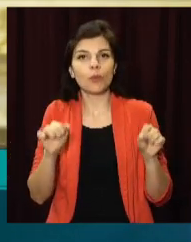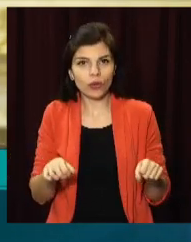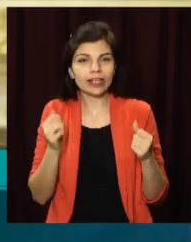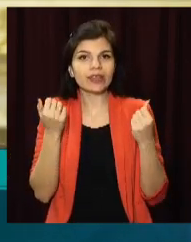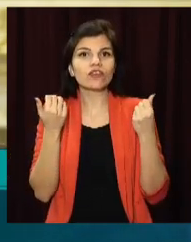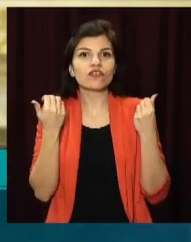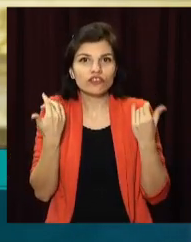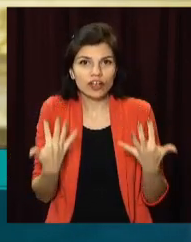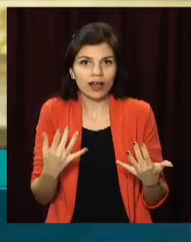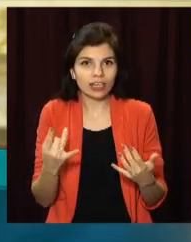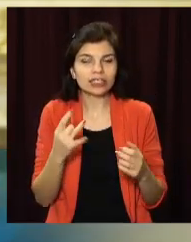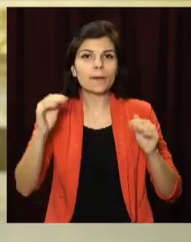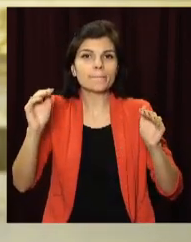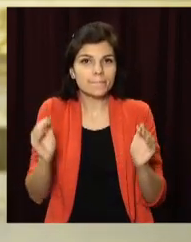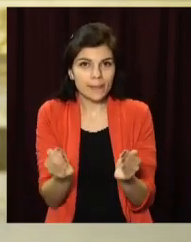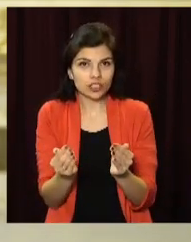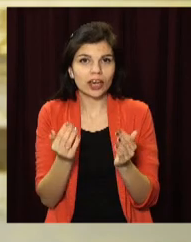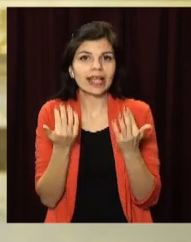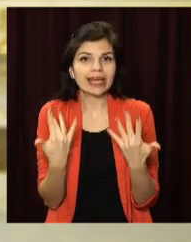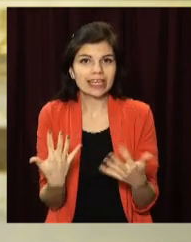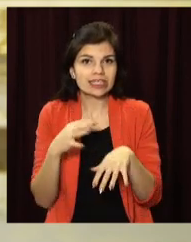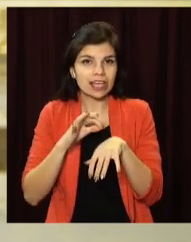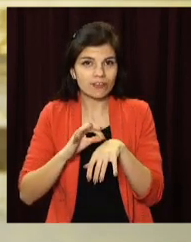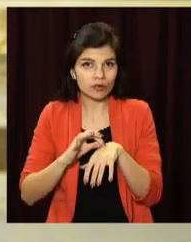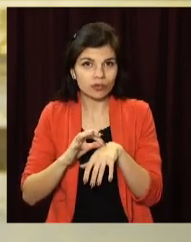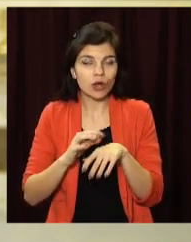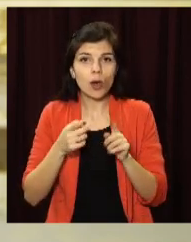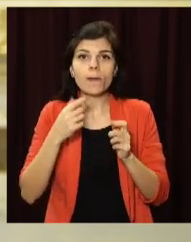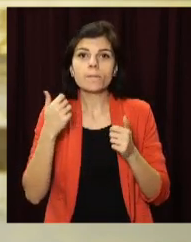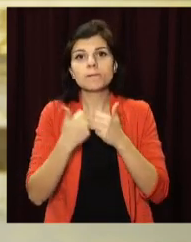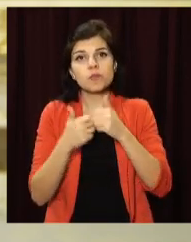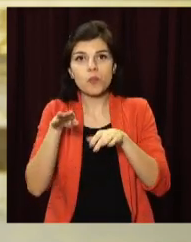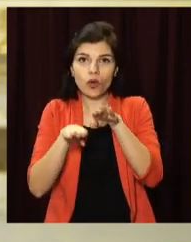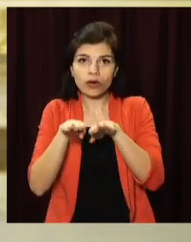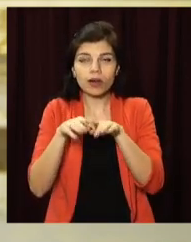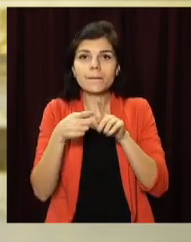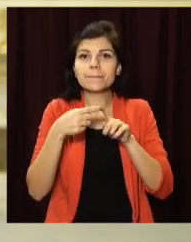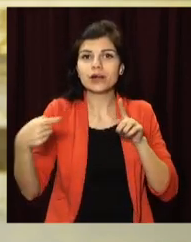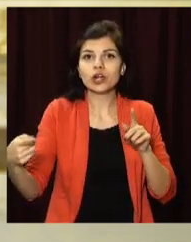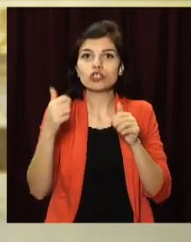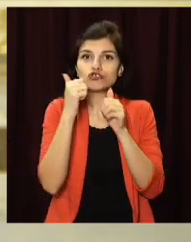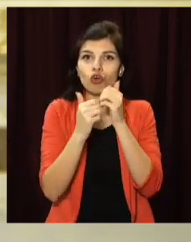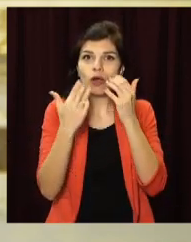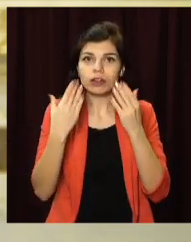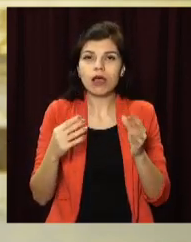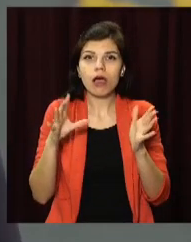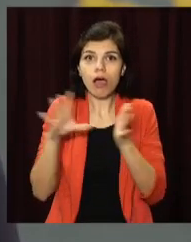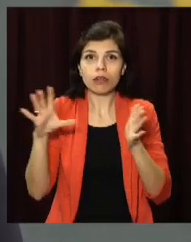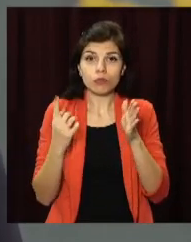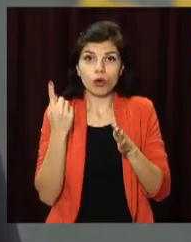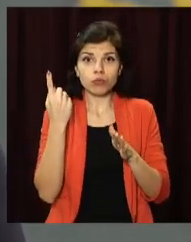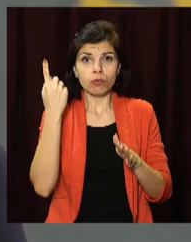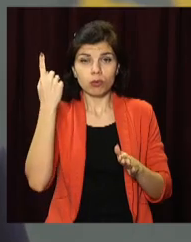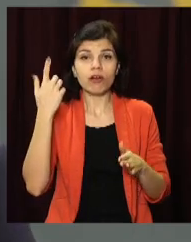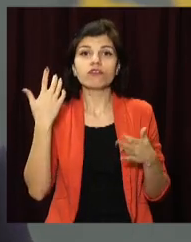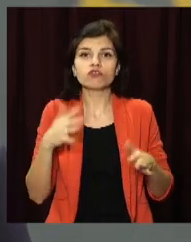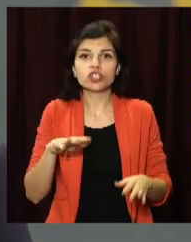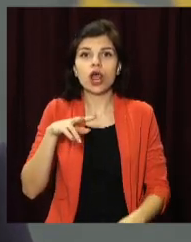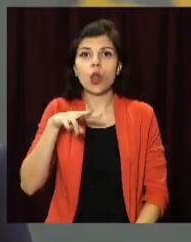декілька разів зменшити кількість захворілих в порівнянні з періодом щоденних антирекордів. Вже в